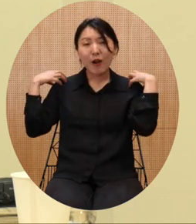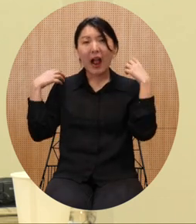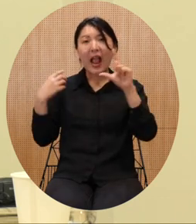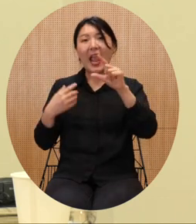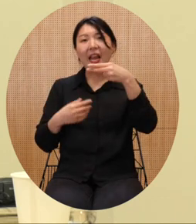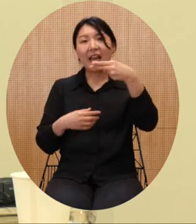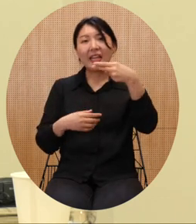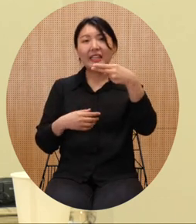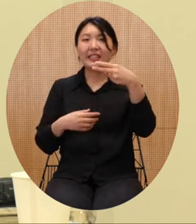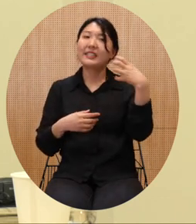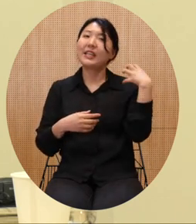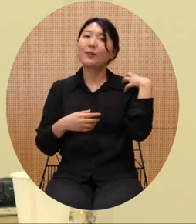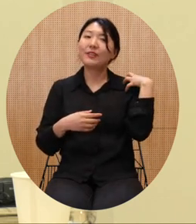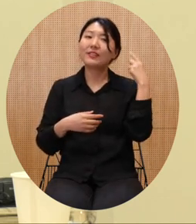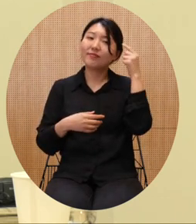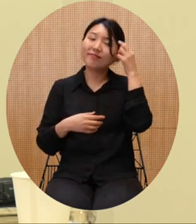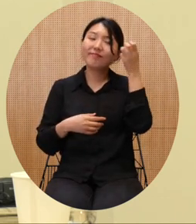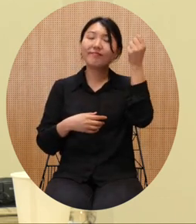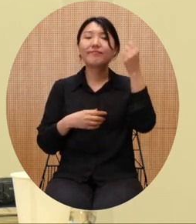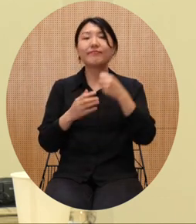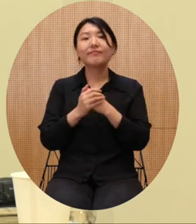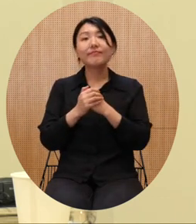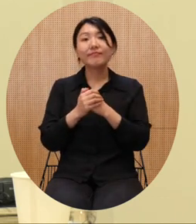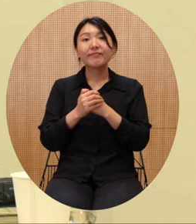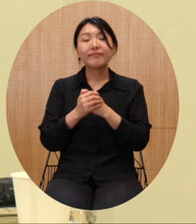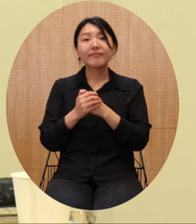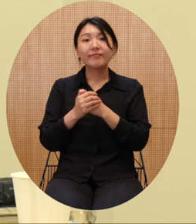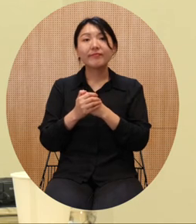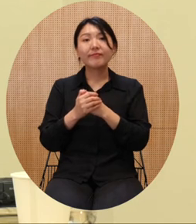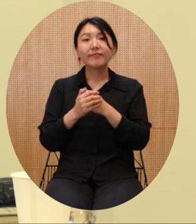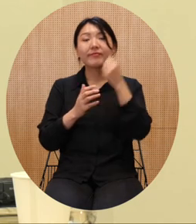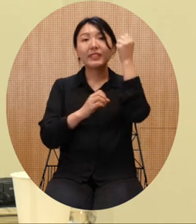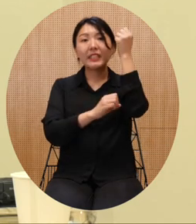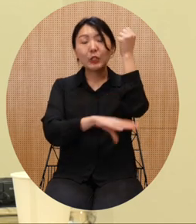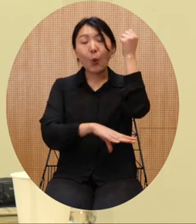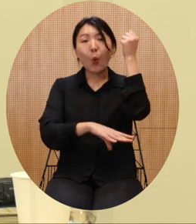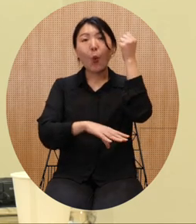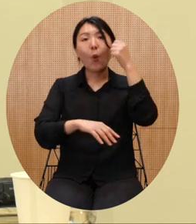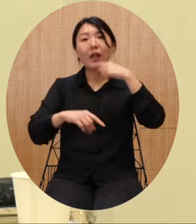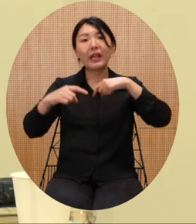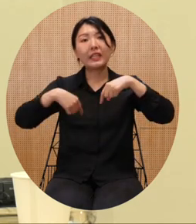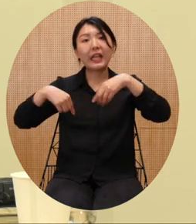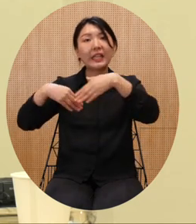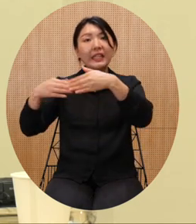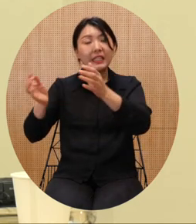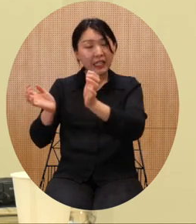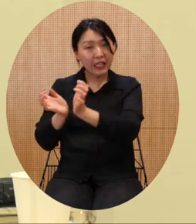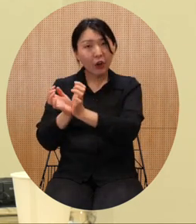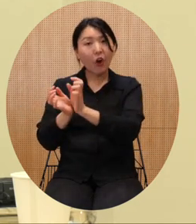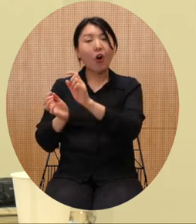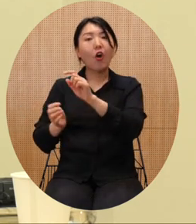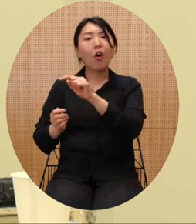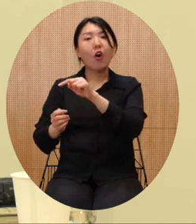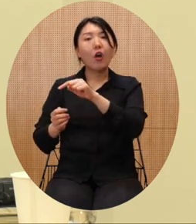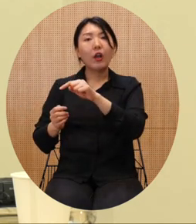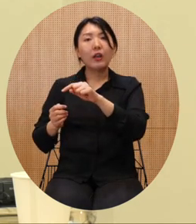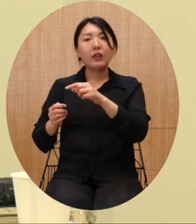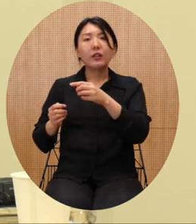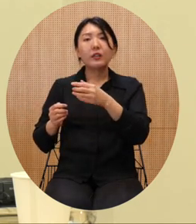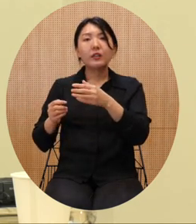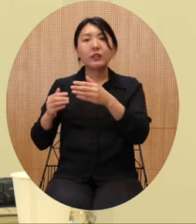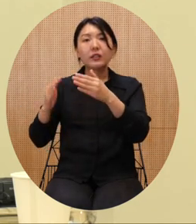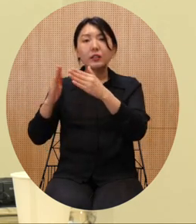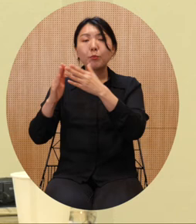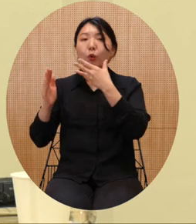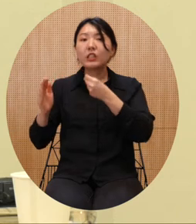될 몫이라고 생각을 합니다. 다만 기초 자치단체로서 이런 주거복지 업무를 하는